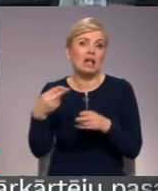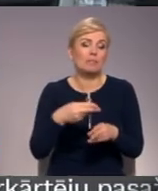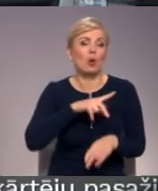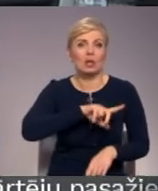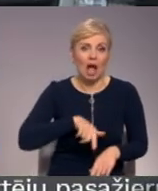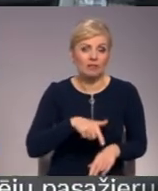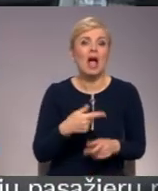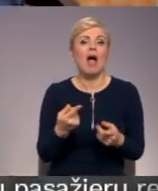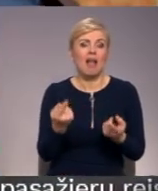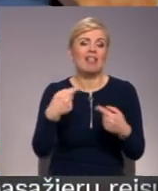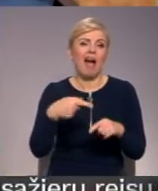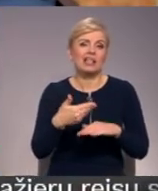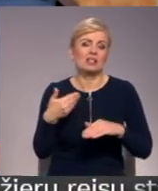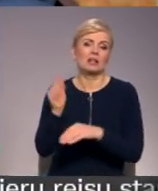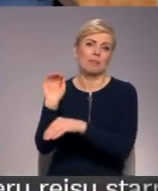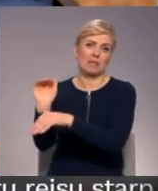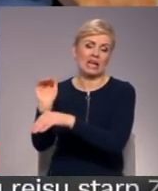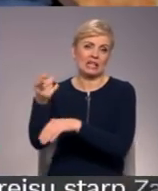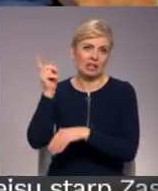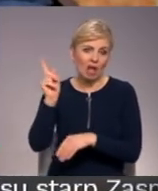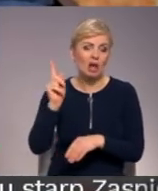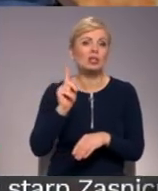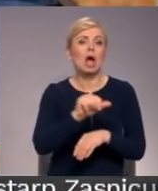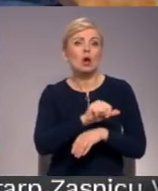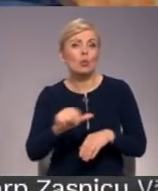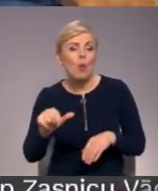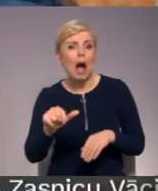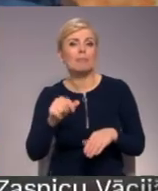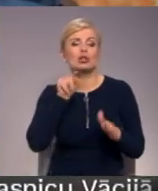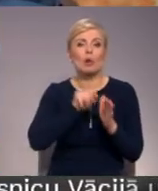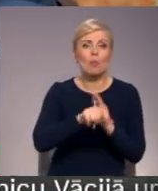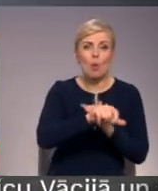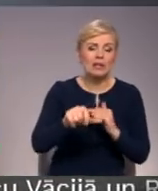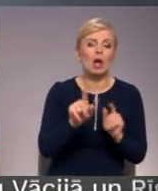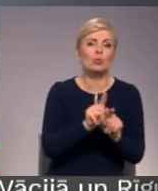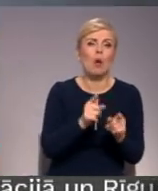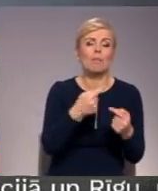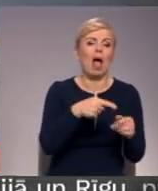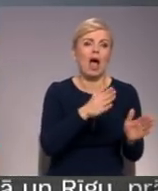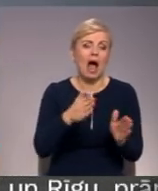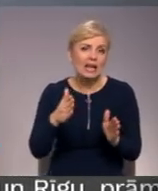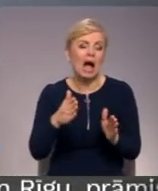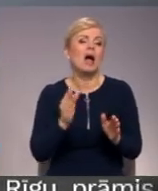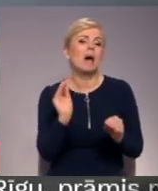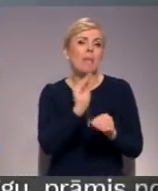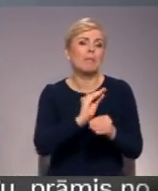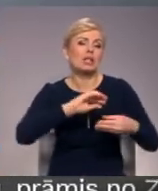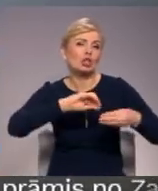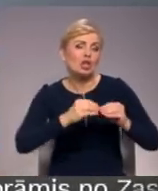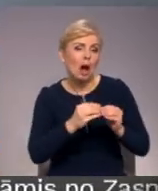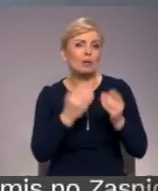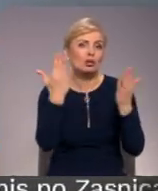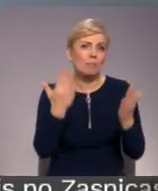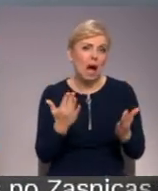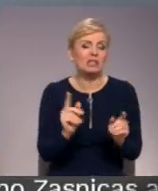viņus laicīgi brīdināsim. Darba ritmas robežsardze un muitā gan nav īpaši mainījies, papildus tiek ievēroti piesardzības pasākumi,